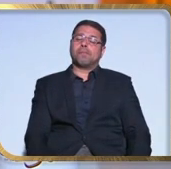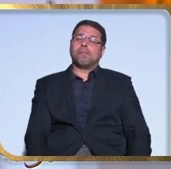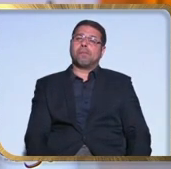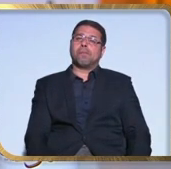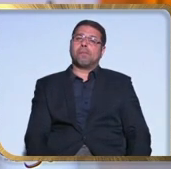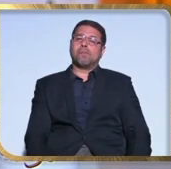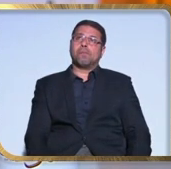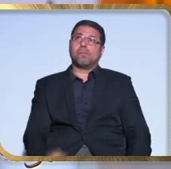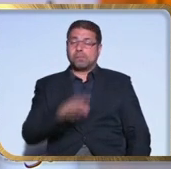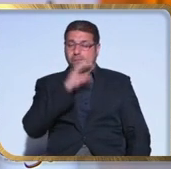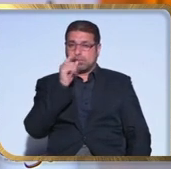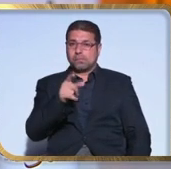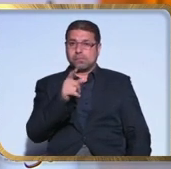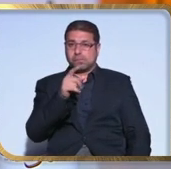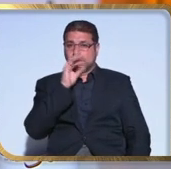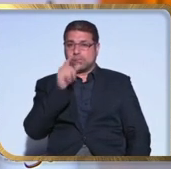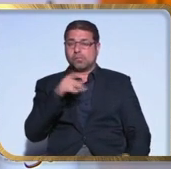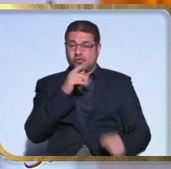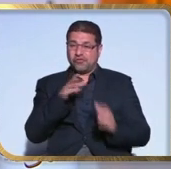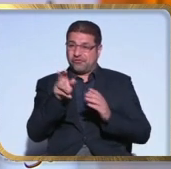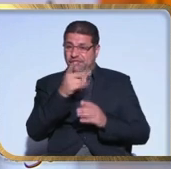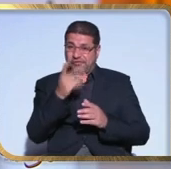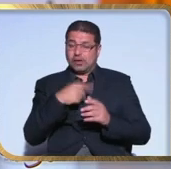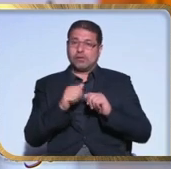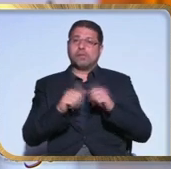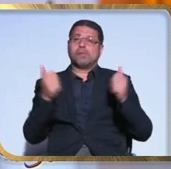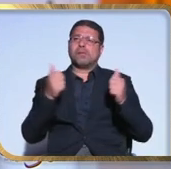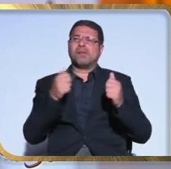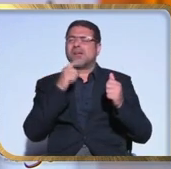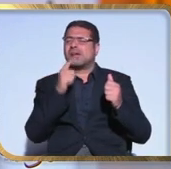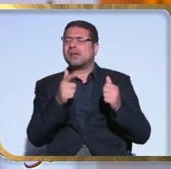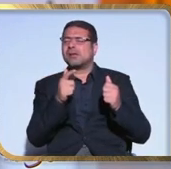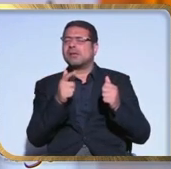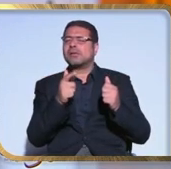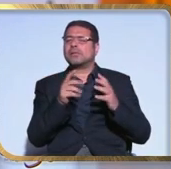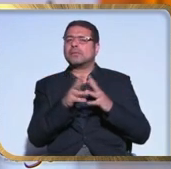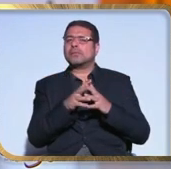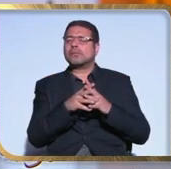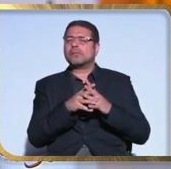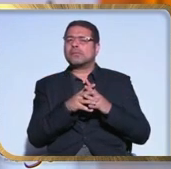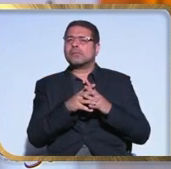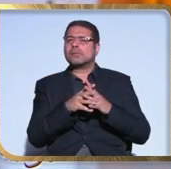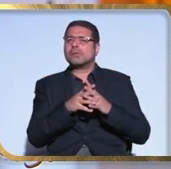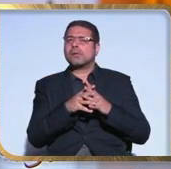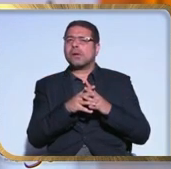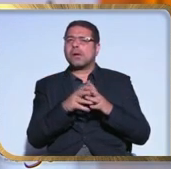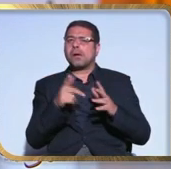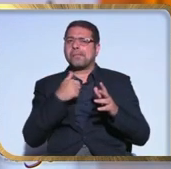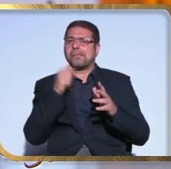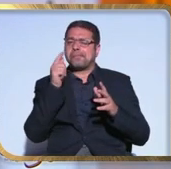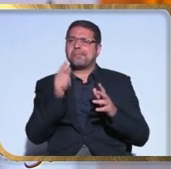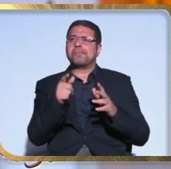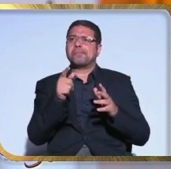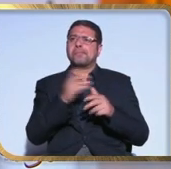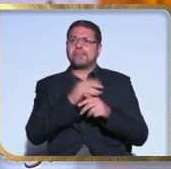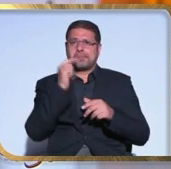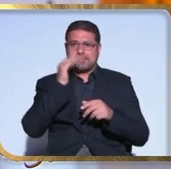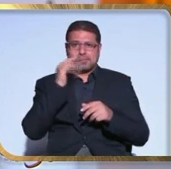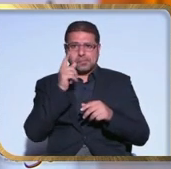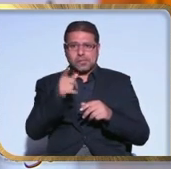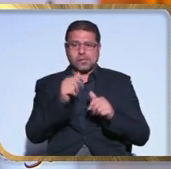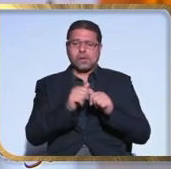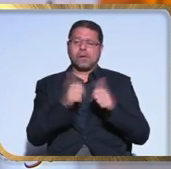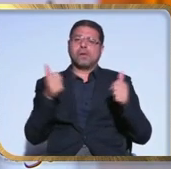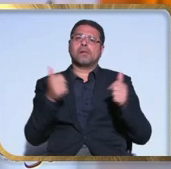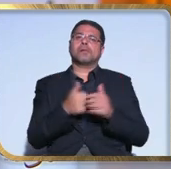قاللي مثلا ياال قاللك ايه قاللي باسم كده يا اه يا فلانه انت